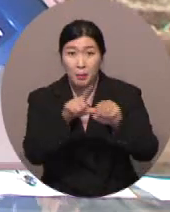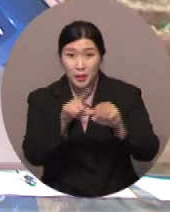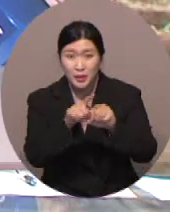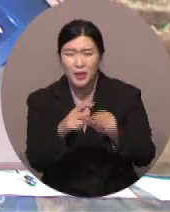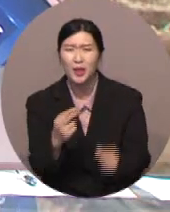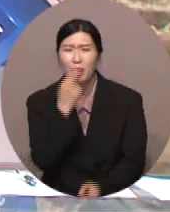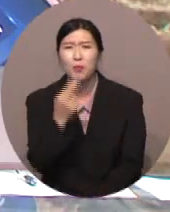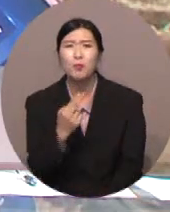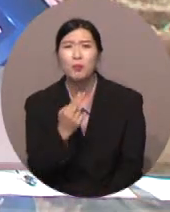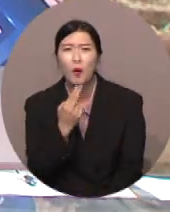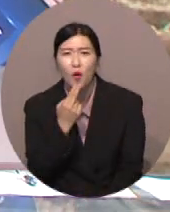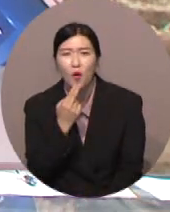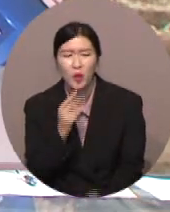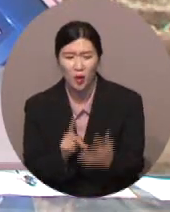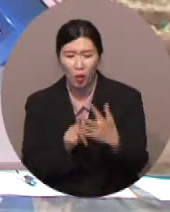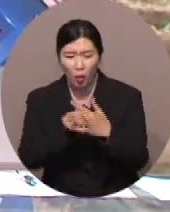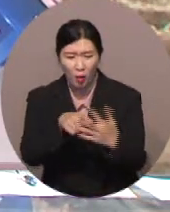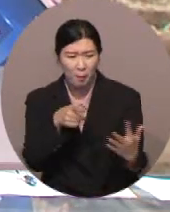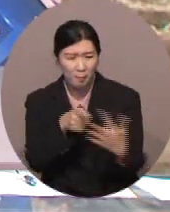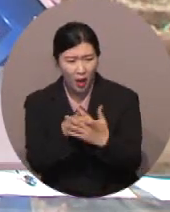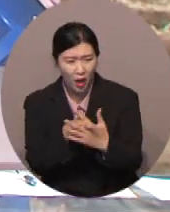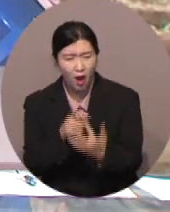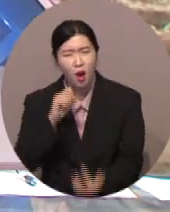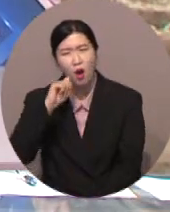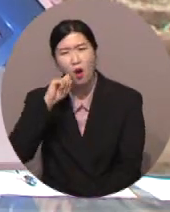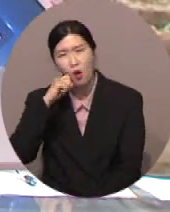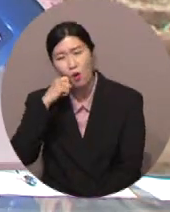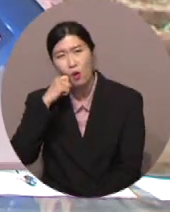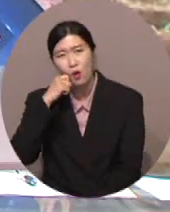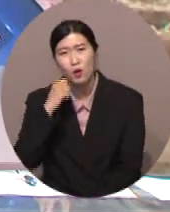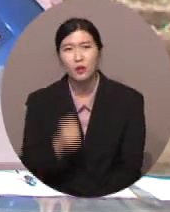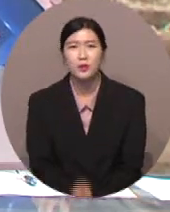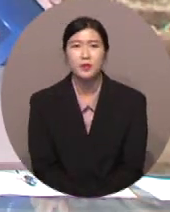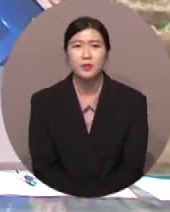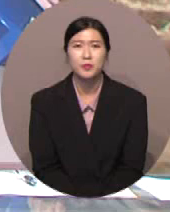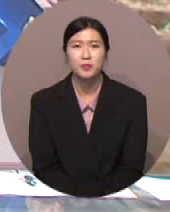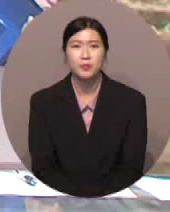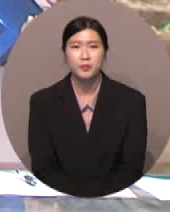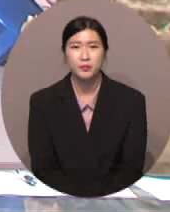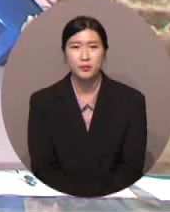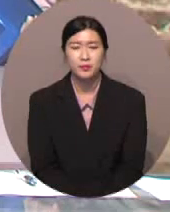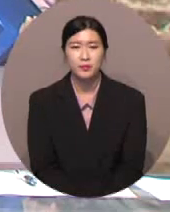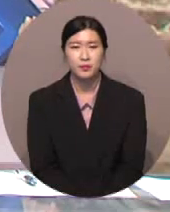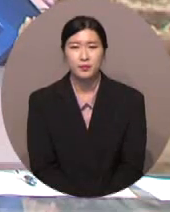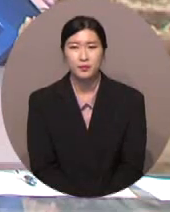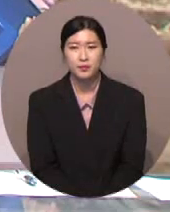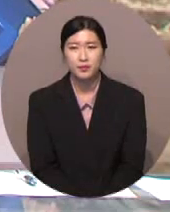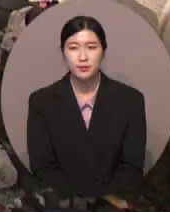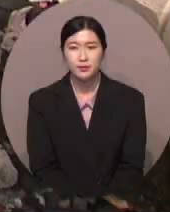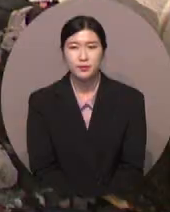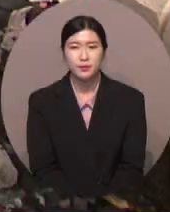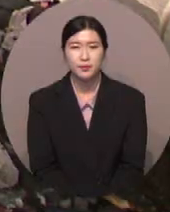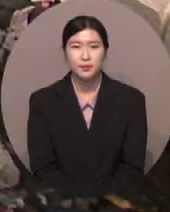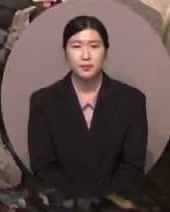냄새가 없고 누출을 체감하기 어려워 각별한 주의가 필요합니다. 김지혜 기자가 보도합니다.